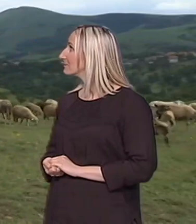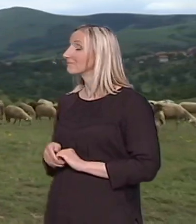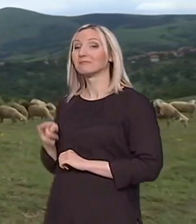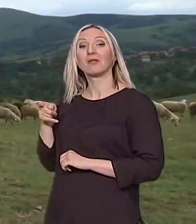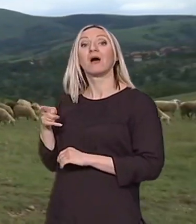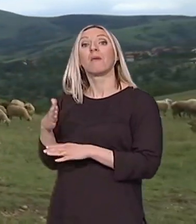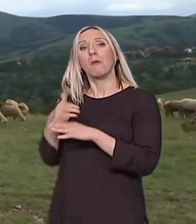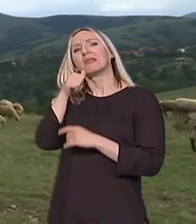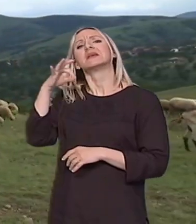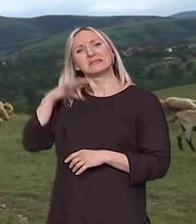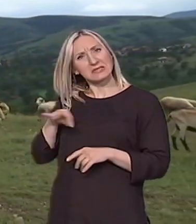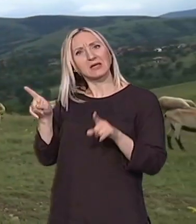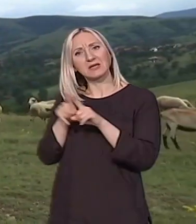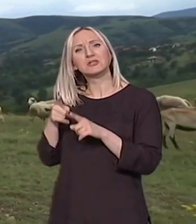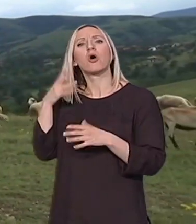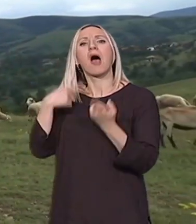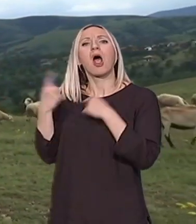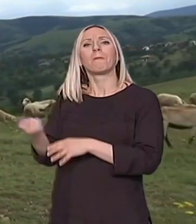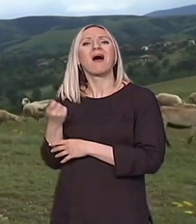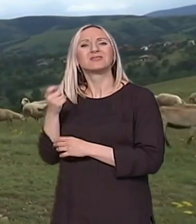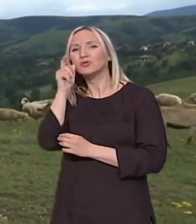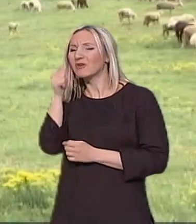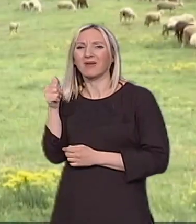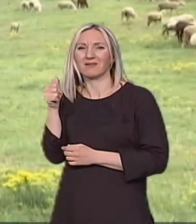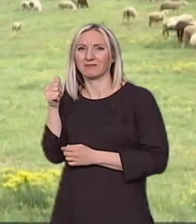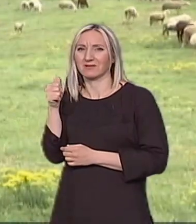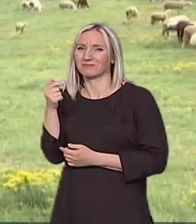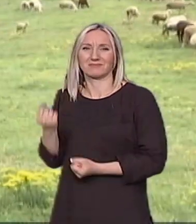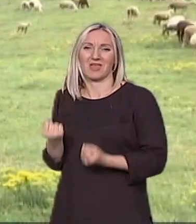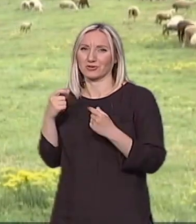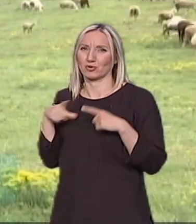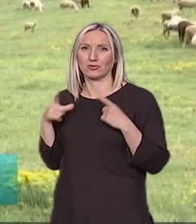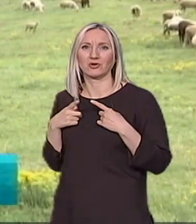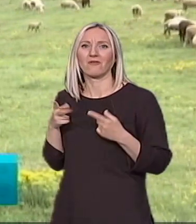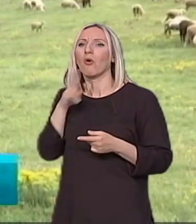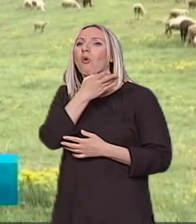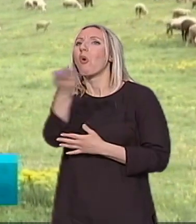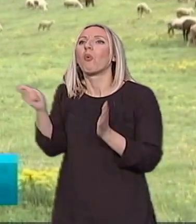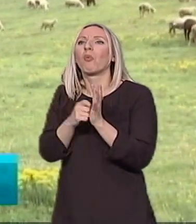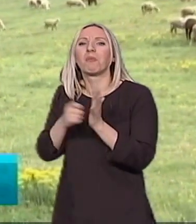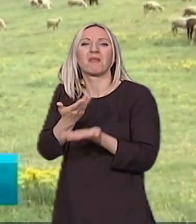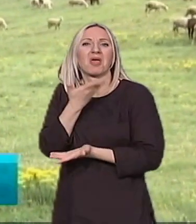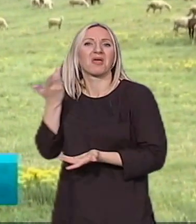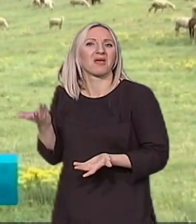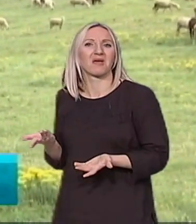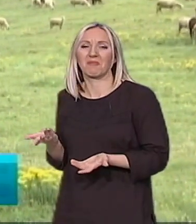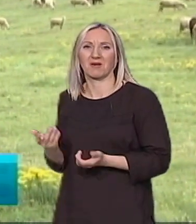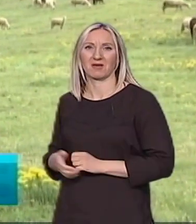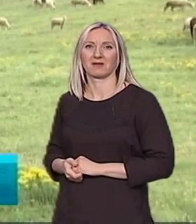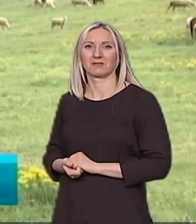Pomaže Mileti i sin, ali od pastirskog života, kaže, teško žive. Nema da kupuje koj, da...